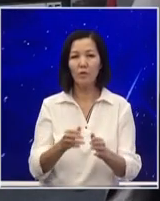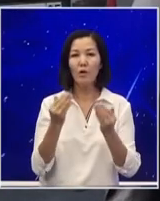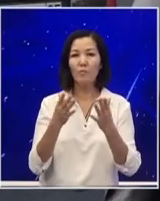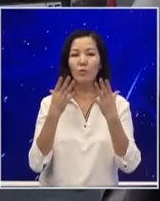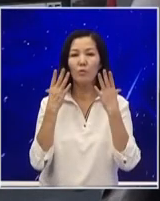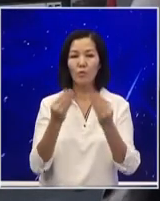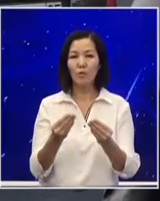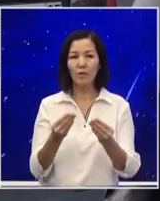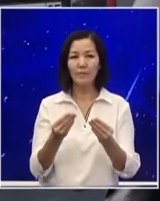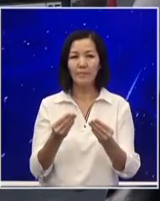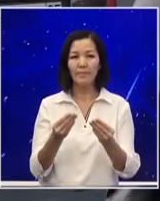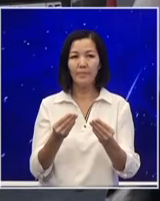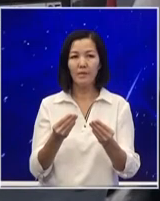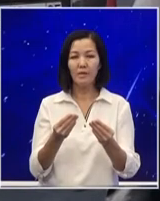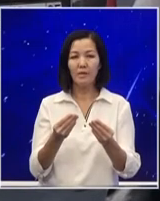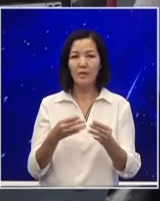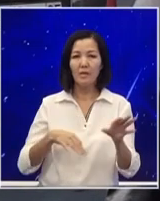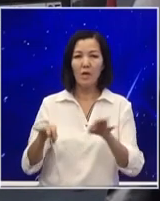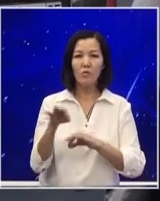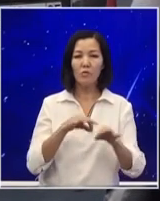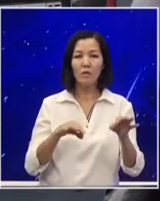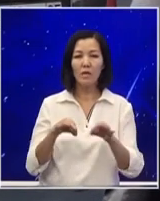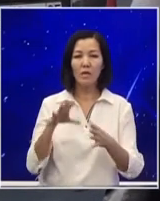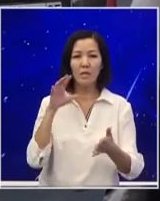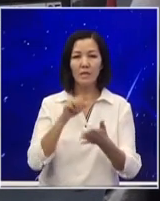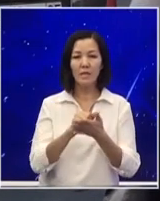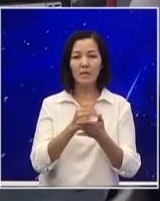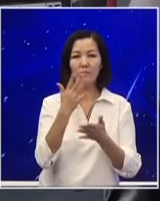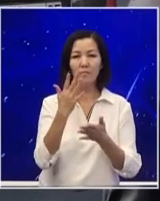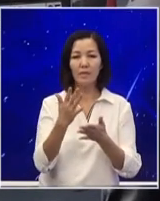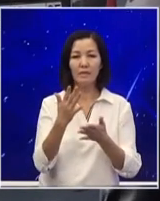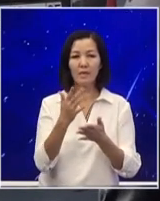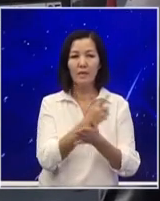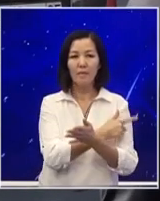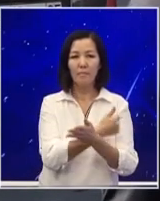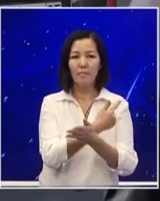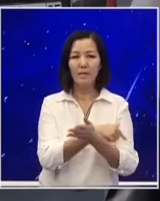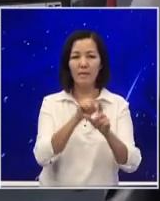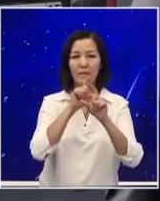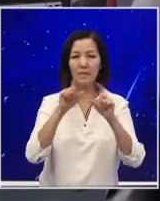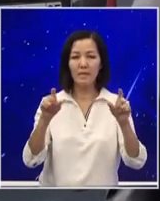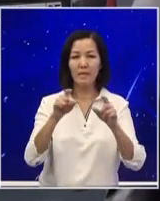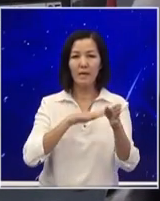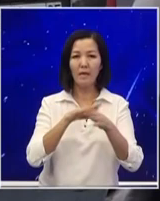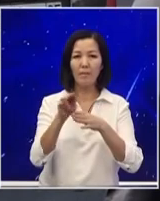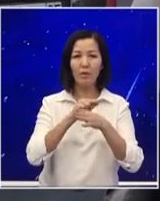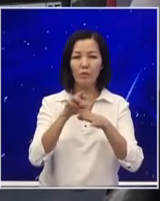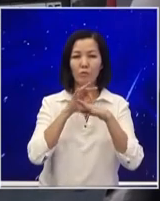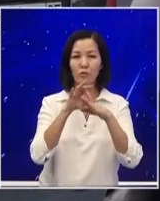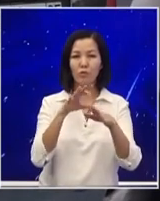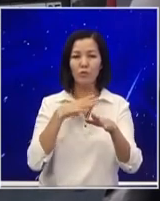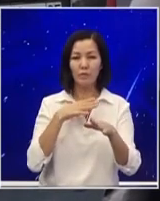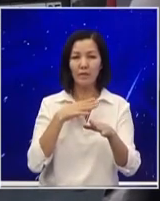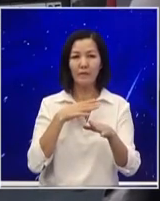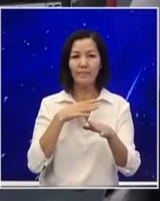таңда дорожная карта занятости менен 5 нысана бізде капремонт өткізіліп жатыр.